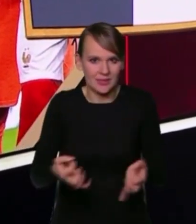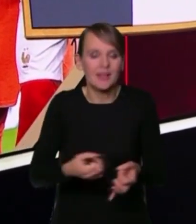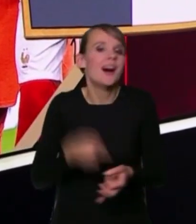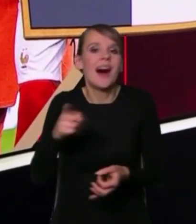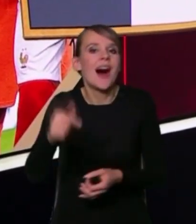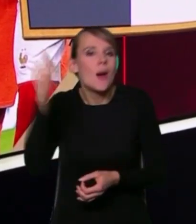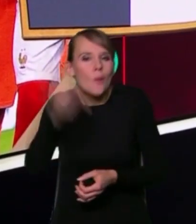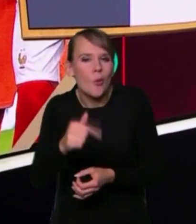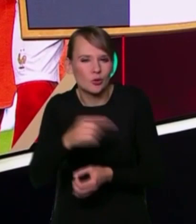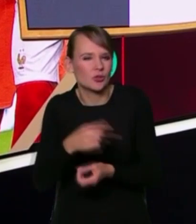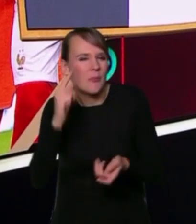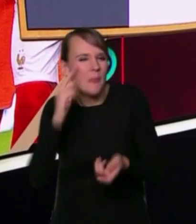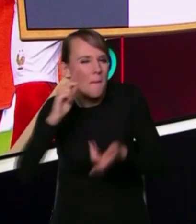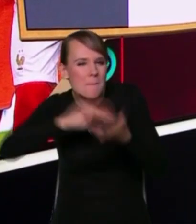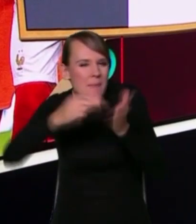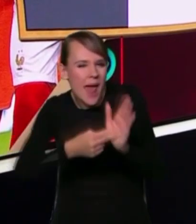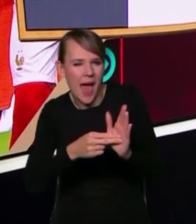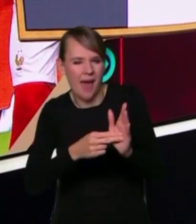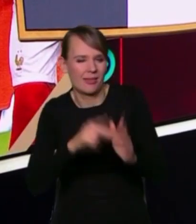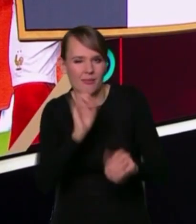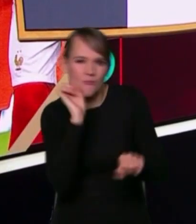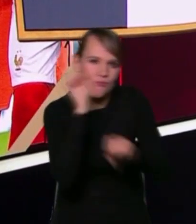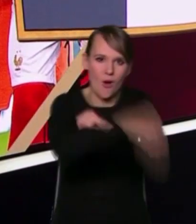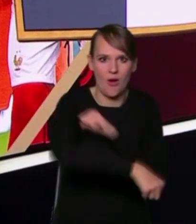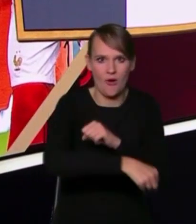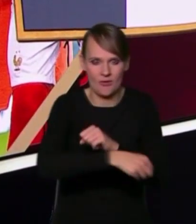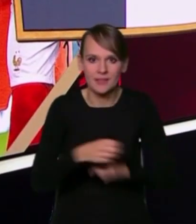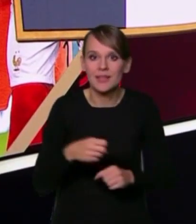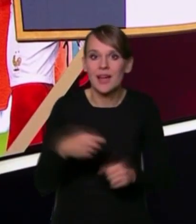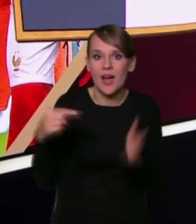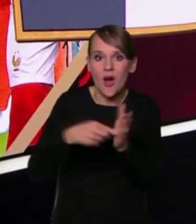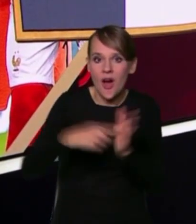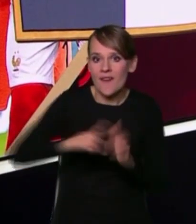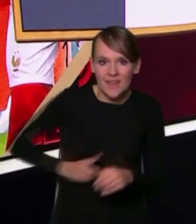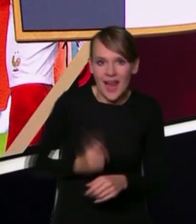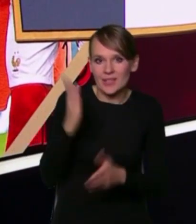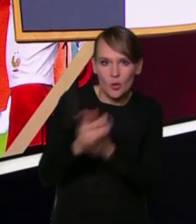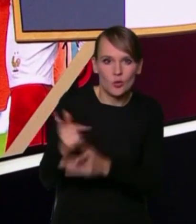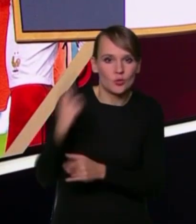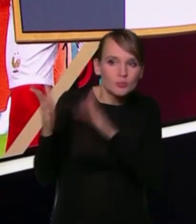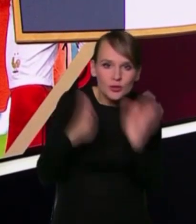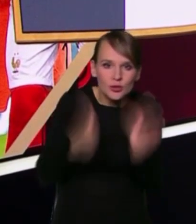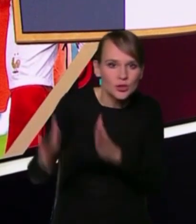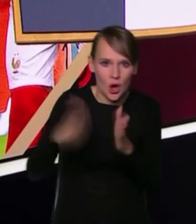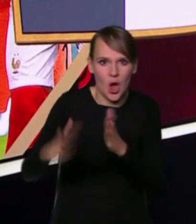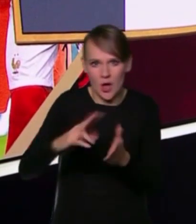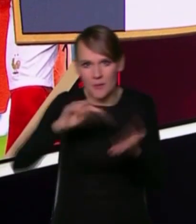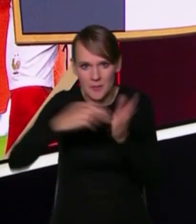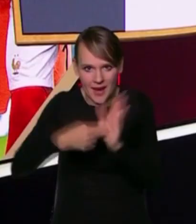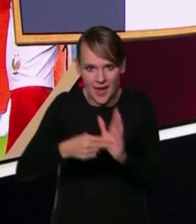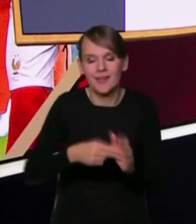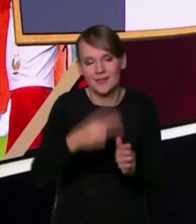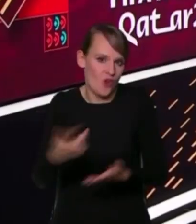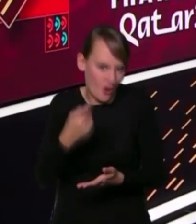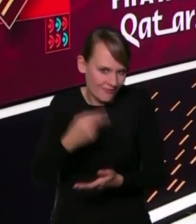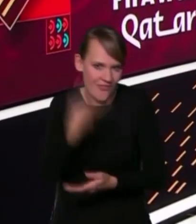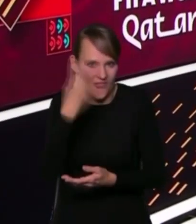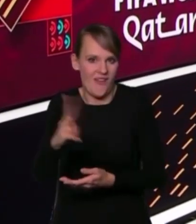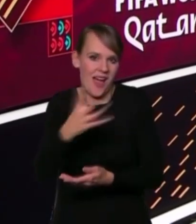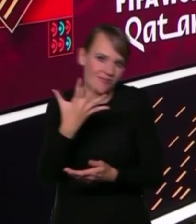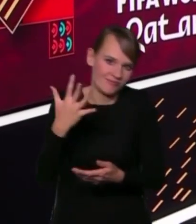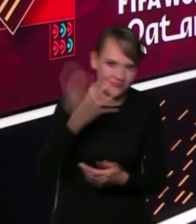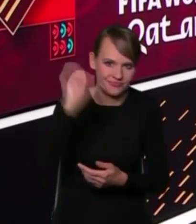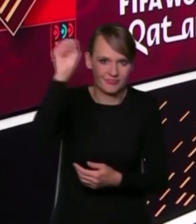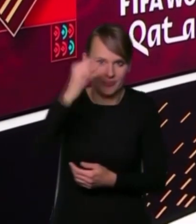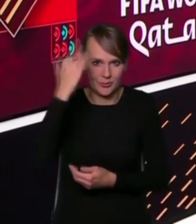rozpracowaniu rywala a o tym już tym już Francuzi się zajęli i o szczegółach opowie Robert Piech w